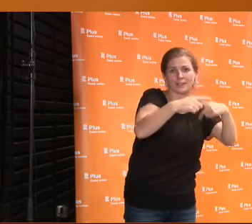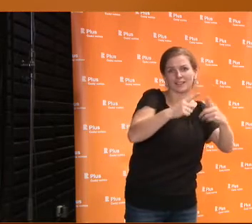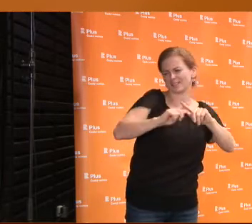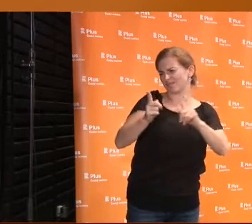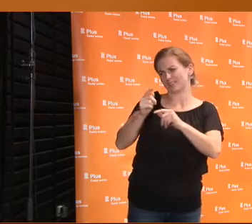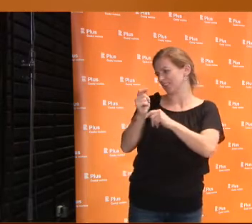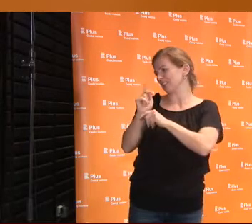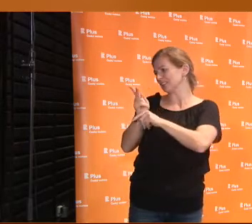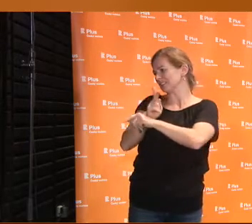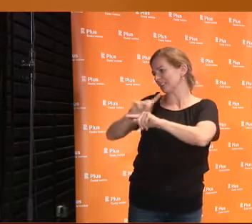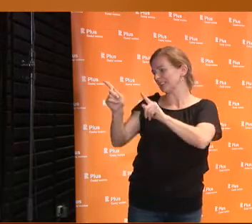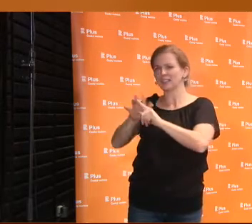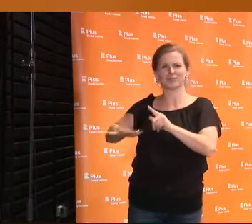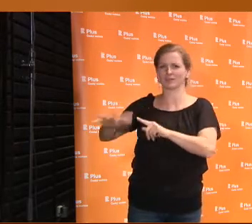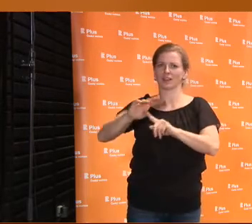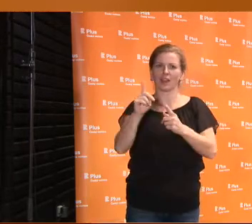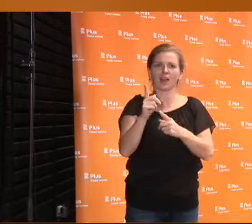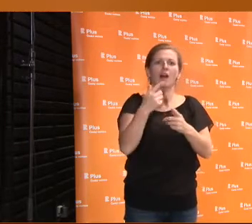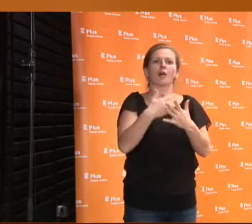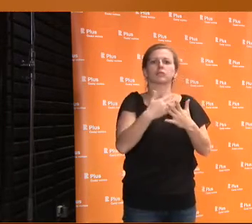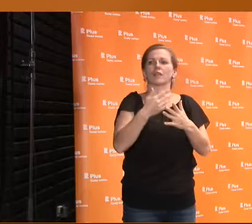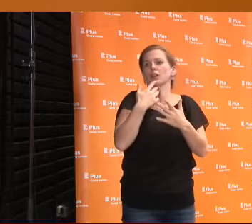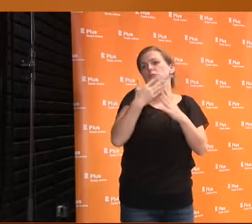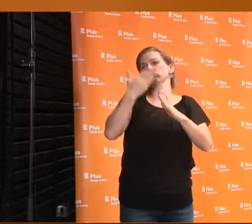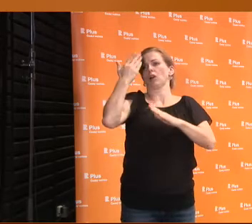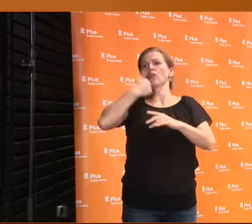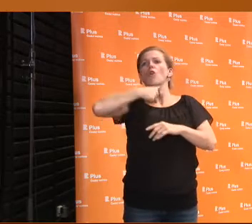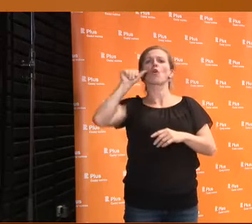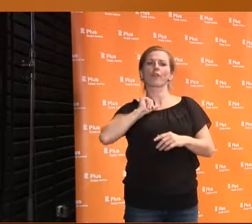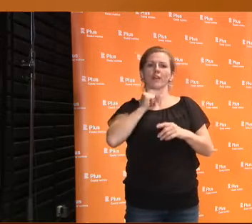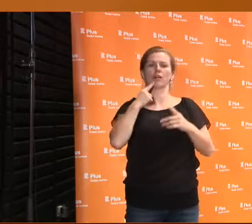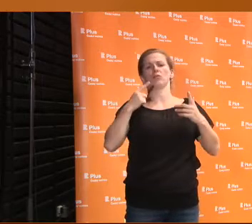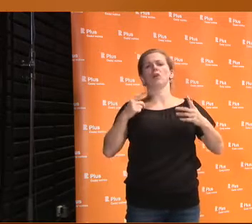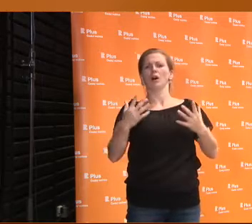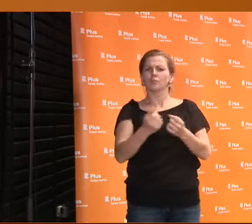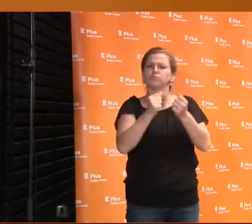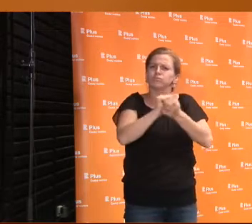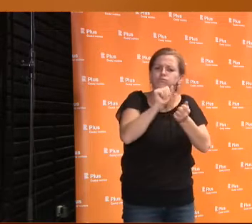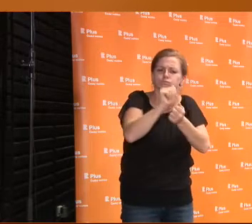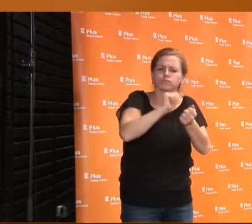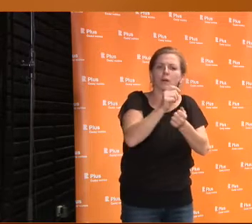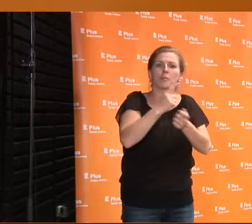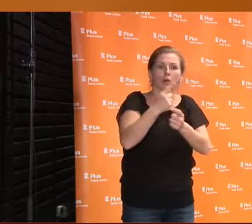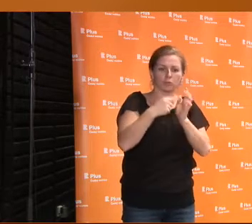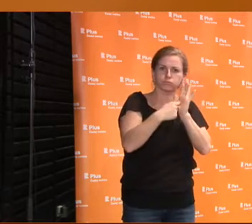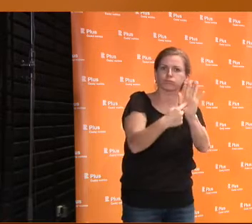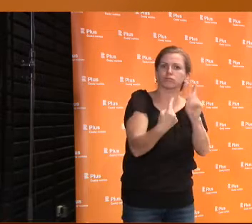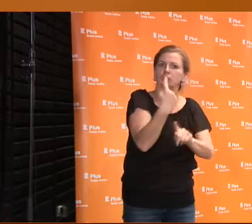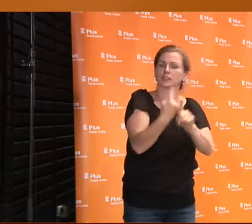Employment Outlook 2017 z minulého roku, která ukazuje, že Česká republika a Slovenská republika asi